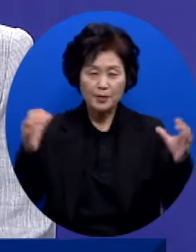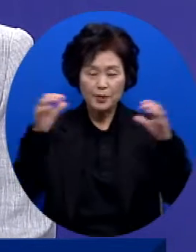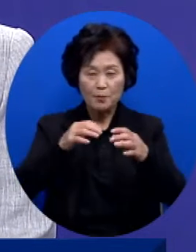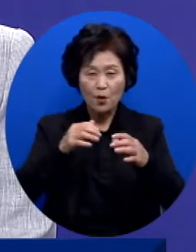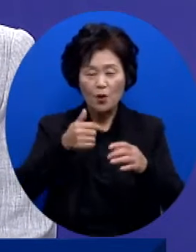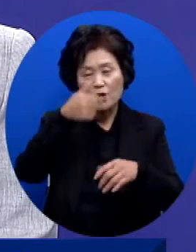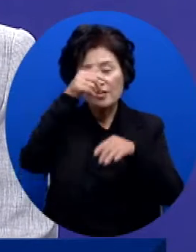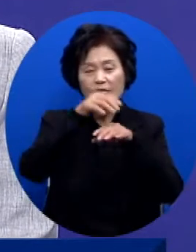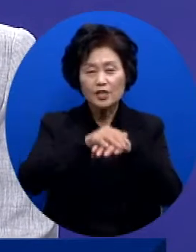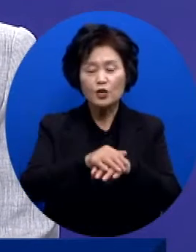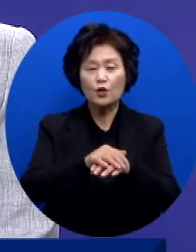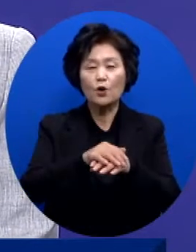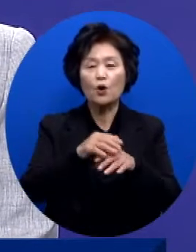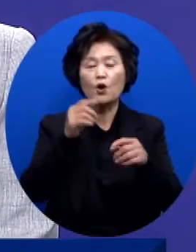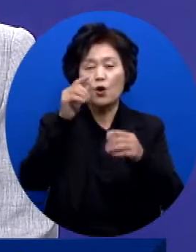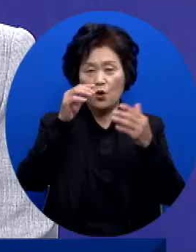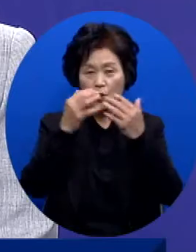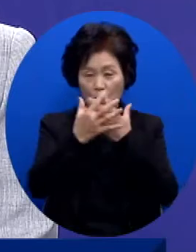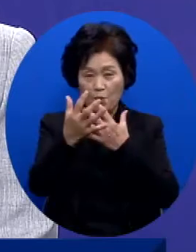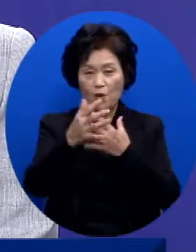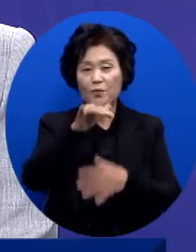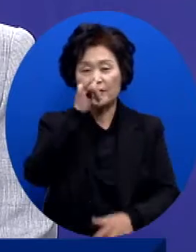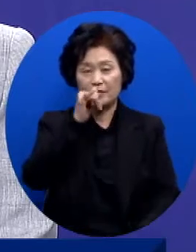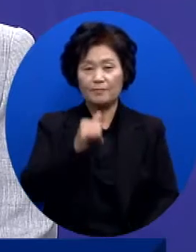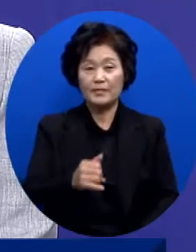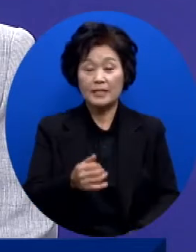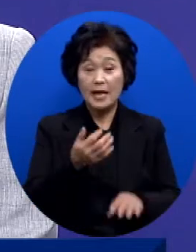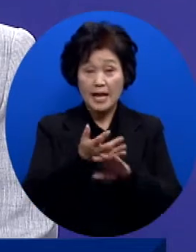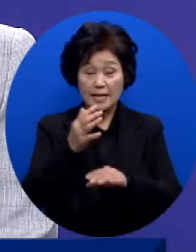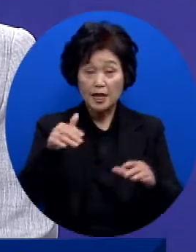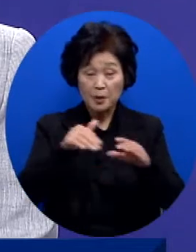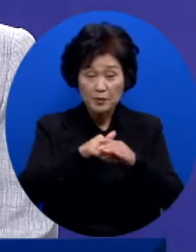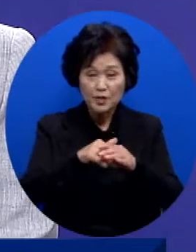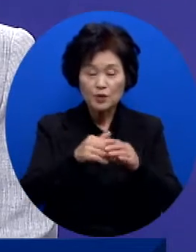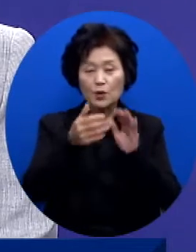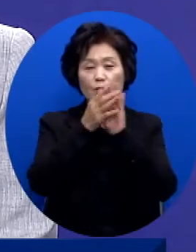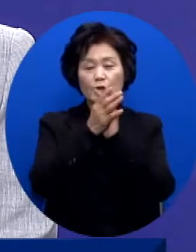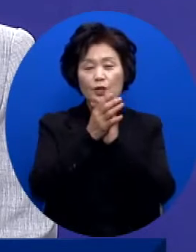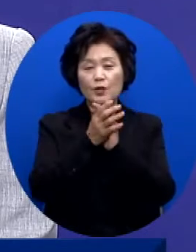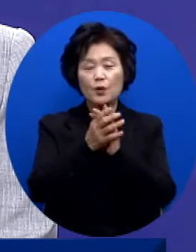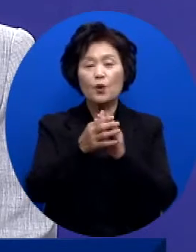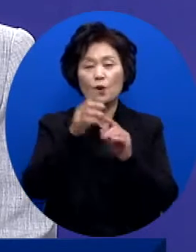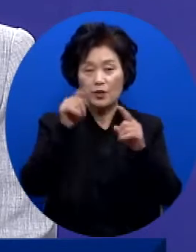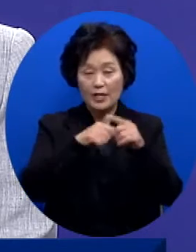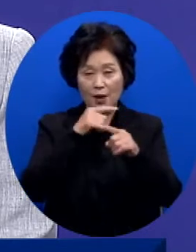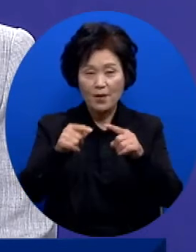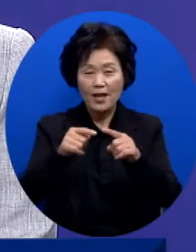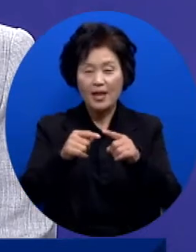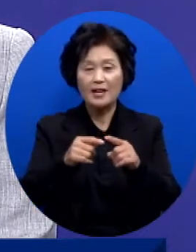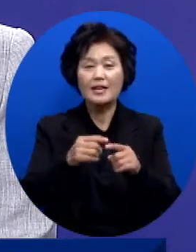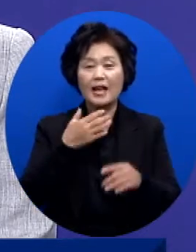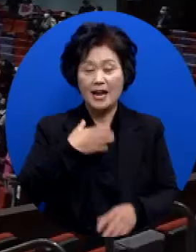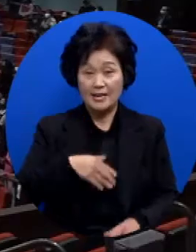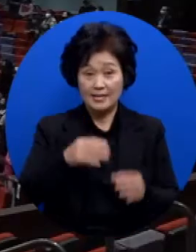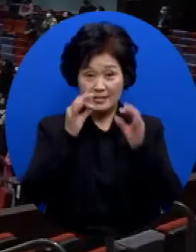앞장서서 개최하고 있다고 하는데요. 2021 다민족 연합 기도대회를 이유리 통신원이 전해드립니다.